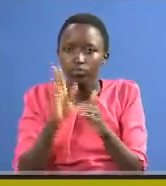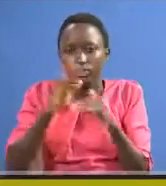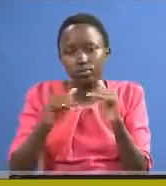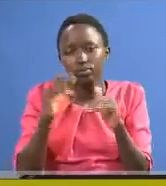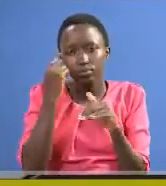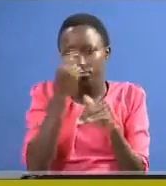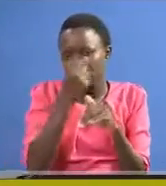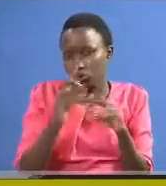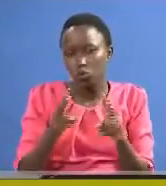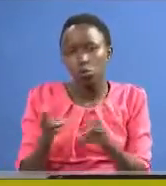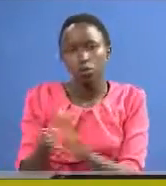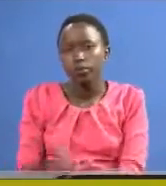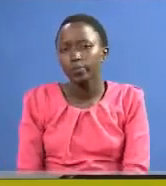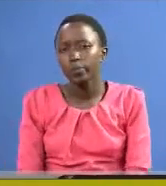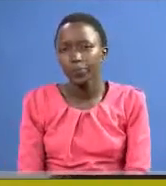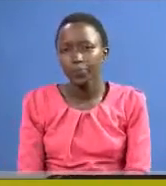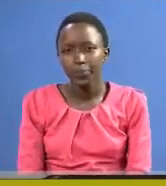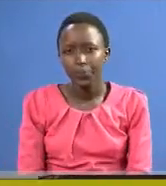binadamu.